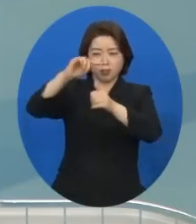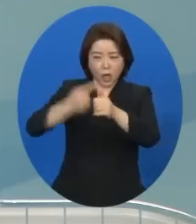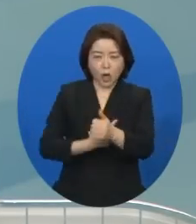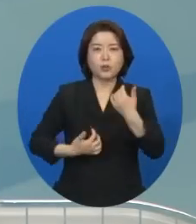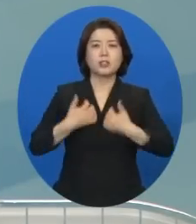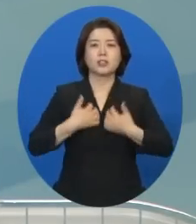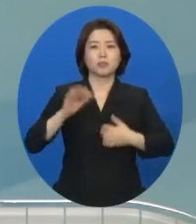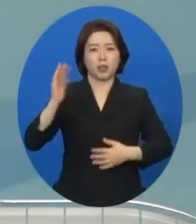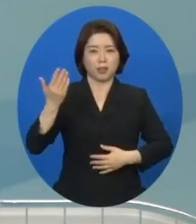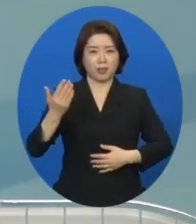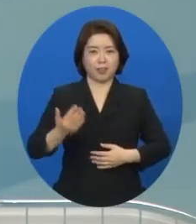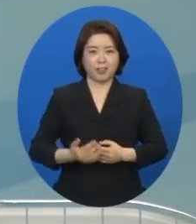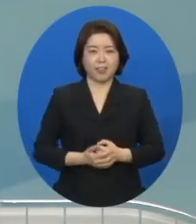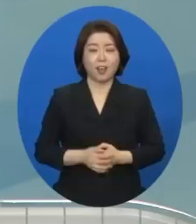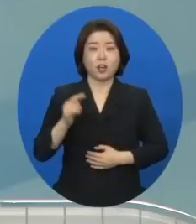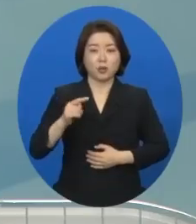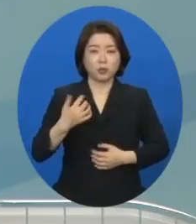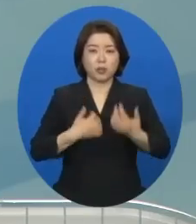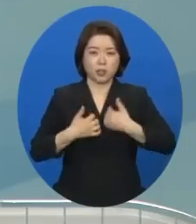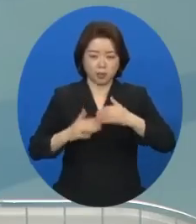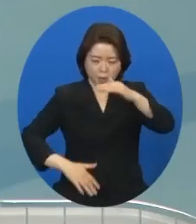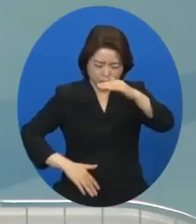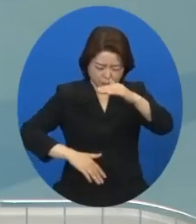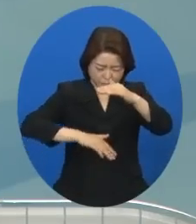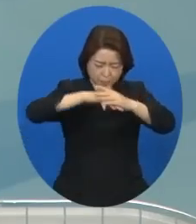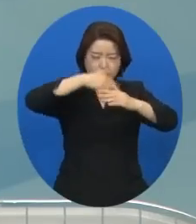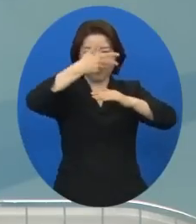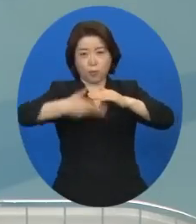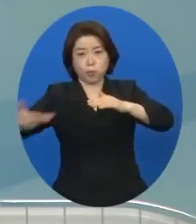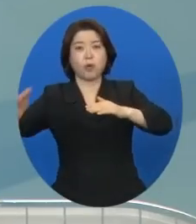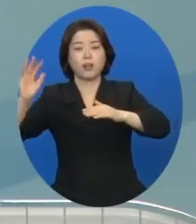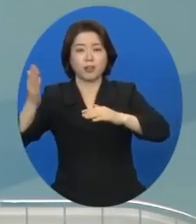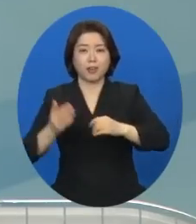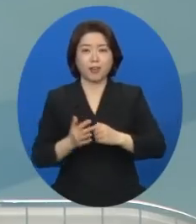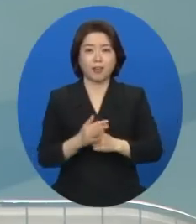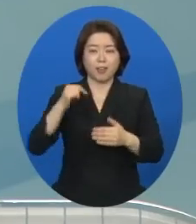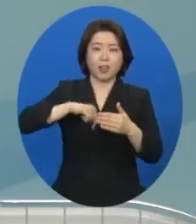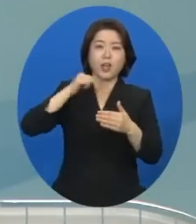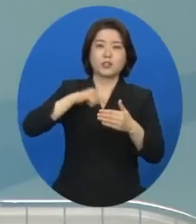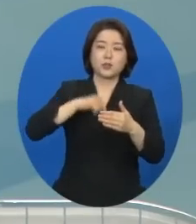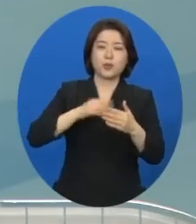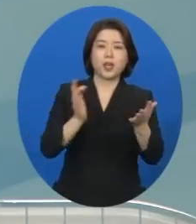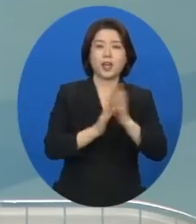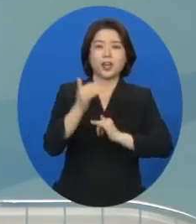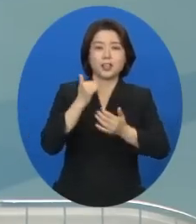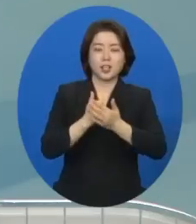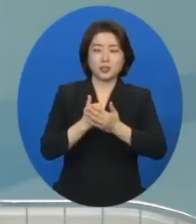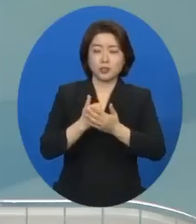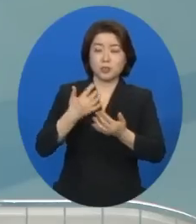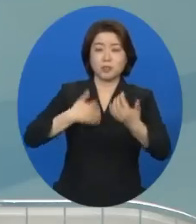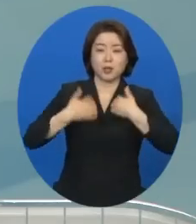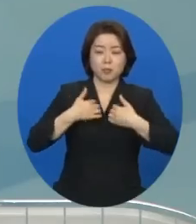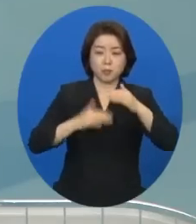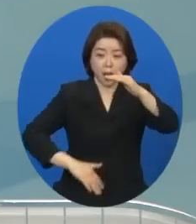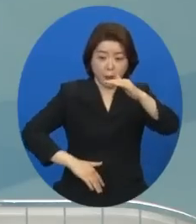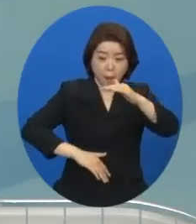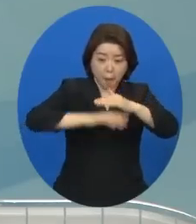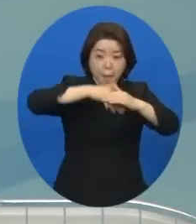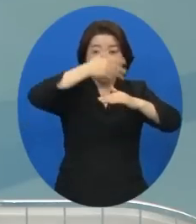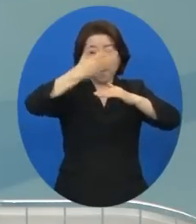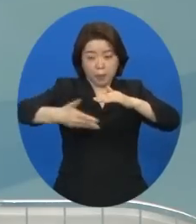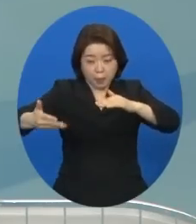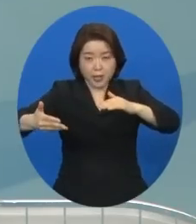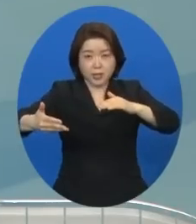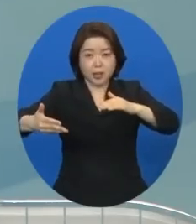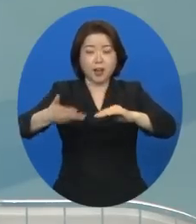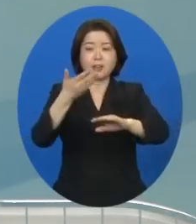일이죠. 그것도 기쁨이 넘친다고 하셨어요. 내 속에 예수님의 기쁨이 넘치니까 다른